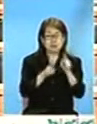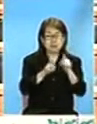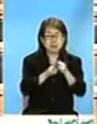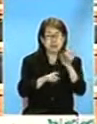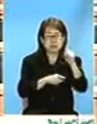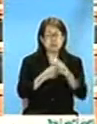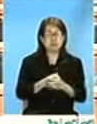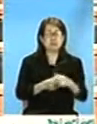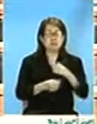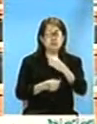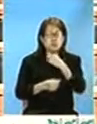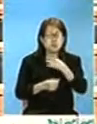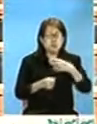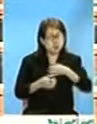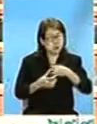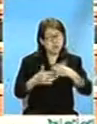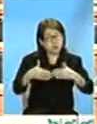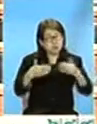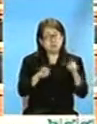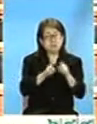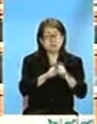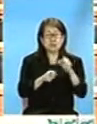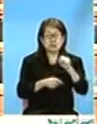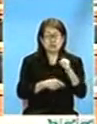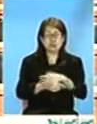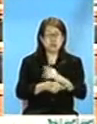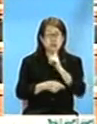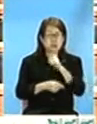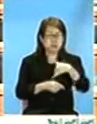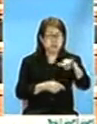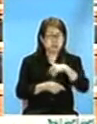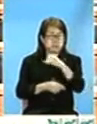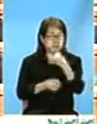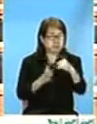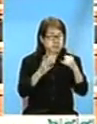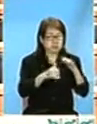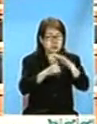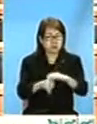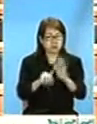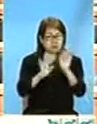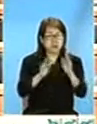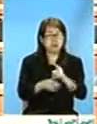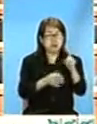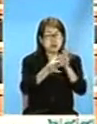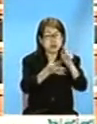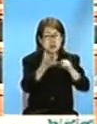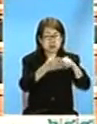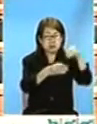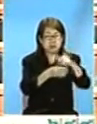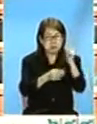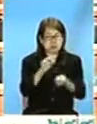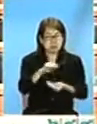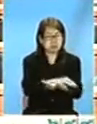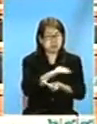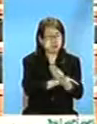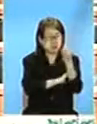มีโลภะโทสะโมหะเหมือนกันเราจะไม่ดูถูกประชาชนว่าถ้าใช้การเลือกตั้งนั้นจะมีใครซื้อประชาชน